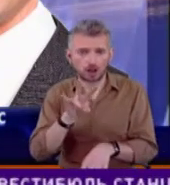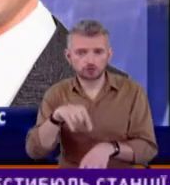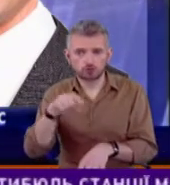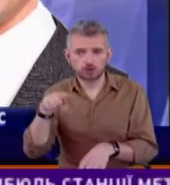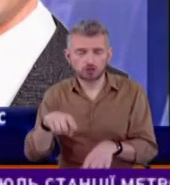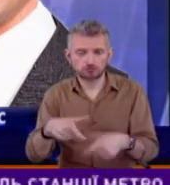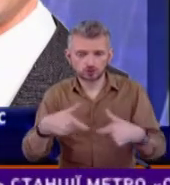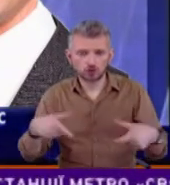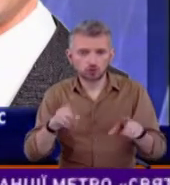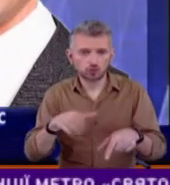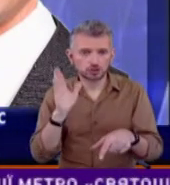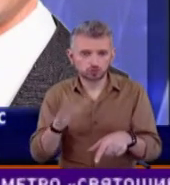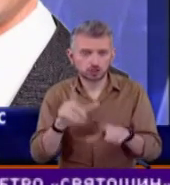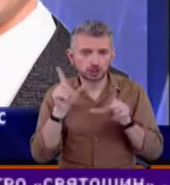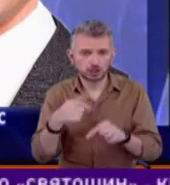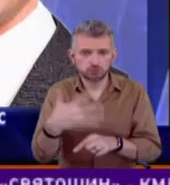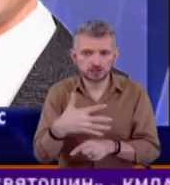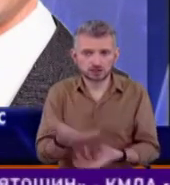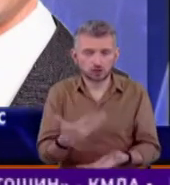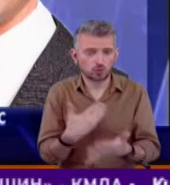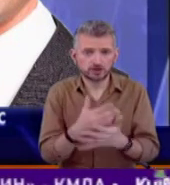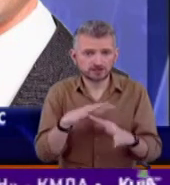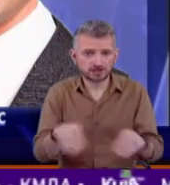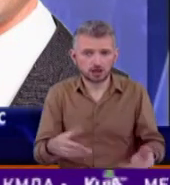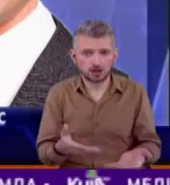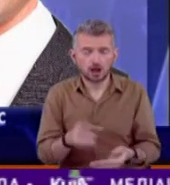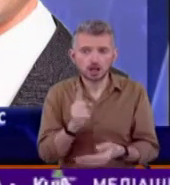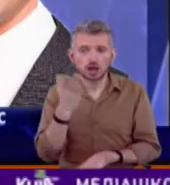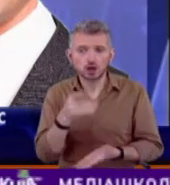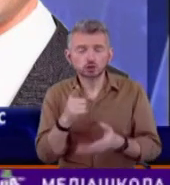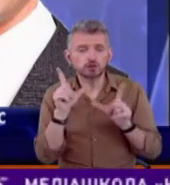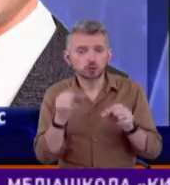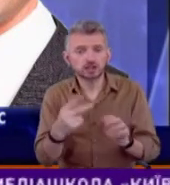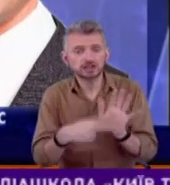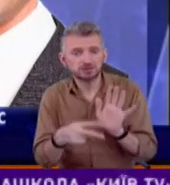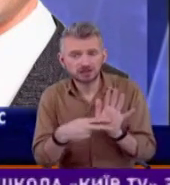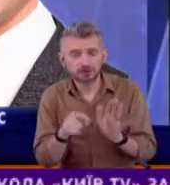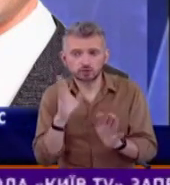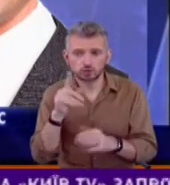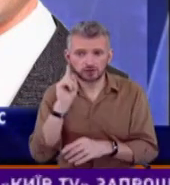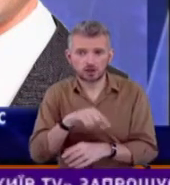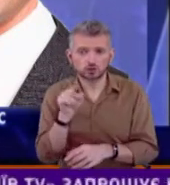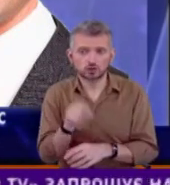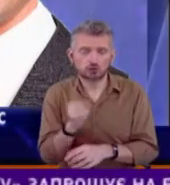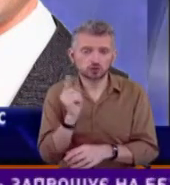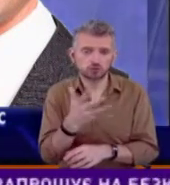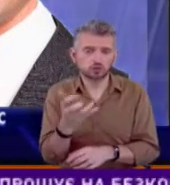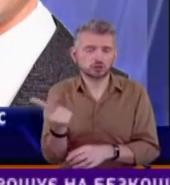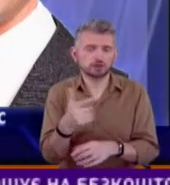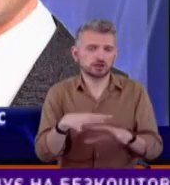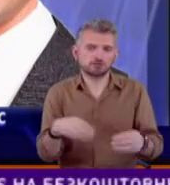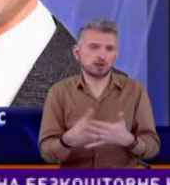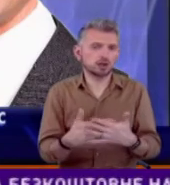номерами теж буде по столічці їхати 50. От і все. Але якщо він поїде 70, він буде знати, що там 1500 гривень.